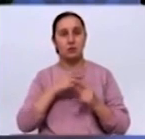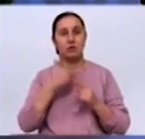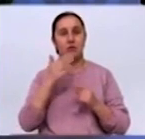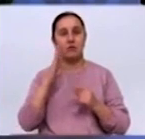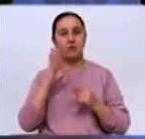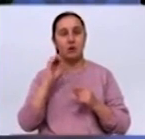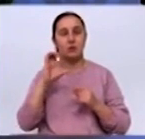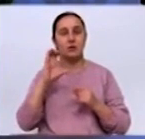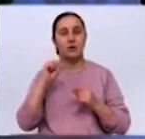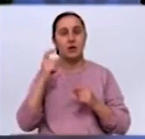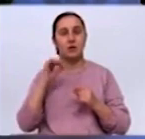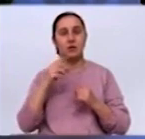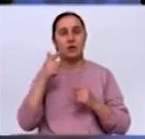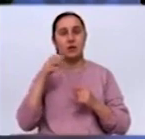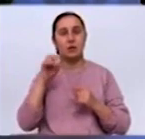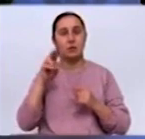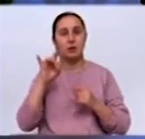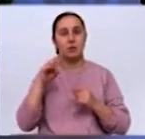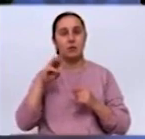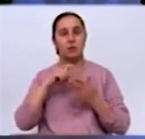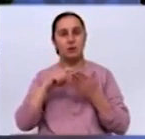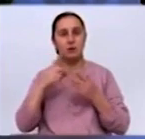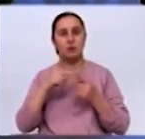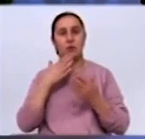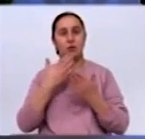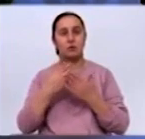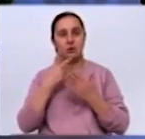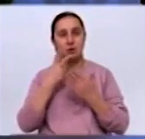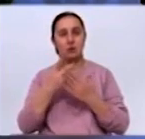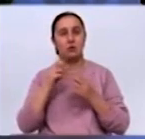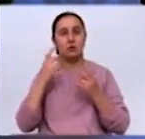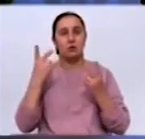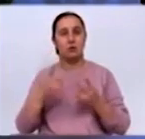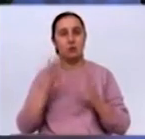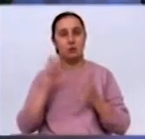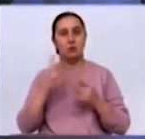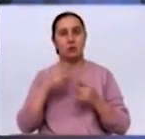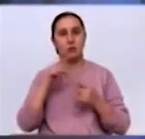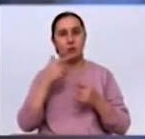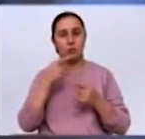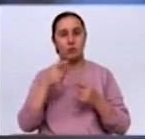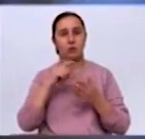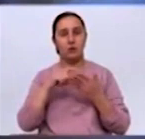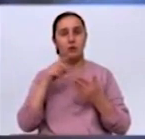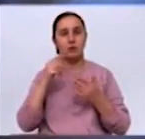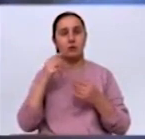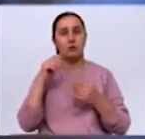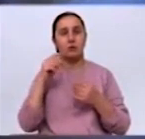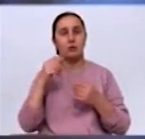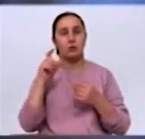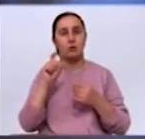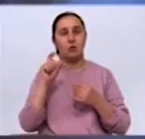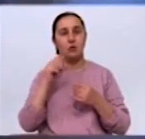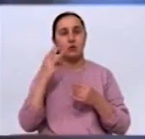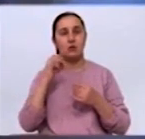web sahifelerde hipermatrilerge müracaat kılışıngız kerek boladı. Bu matn fragmentleri kok şriftte boladı